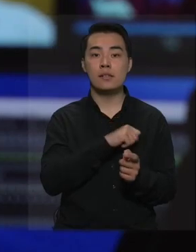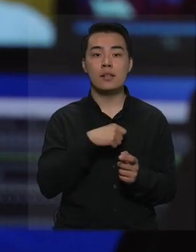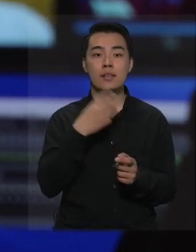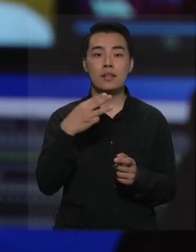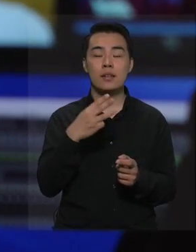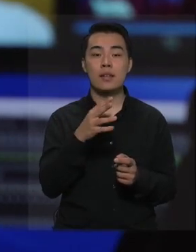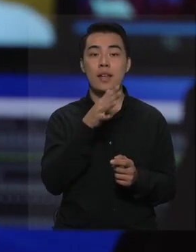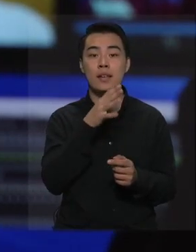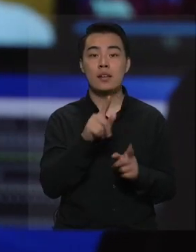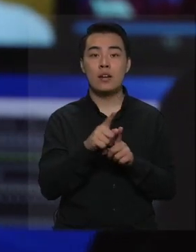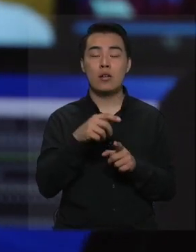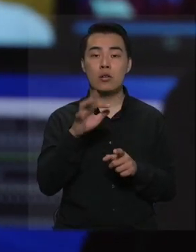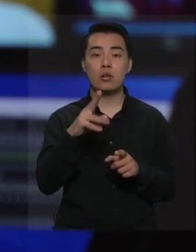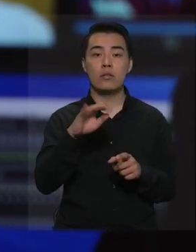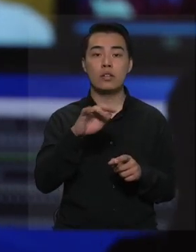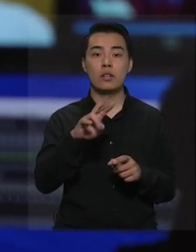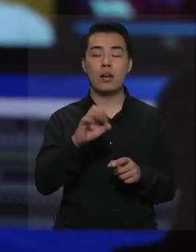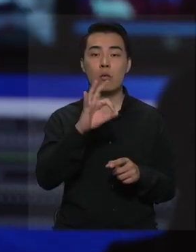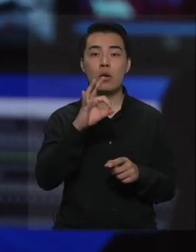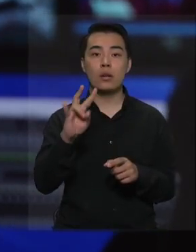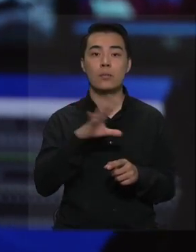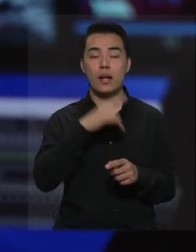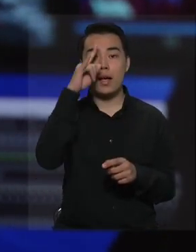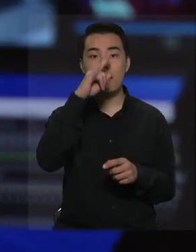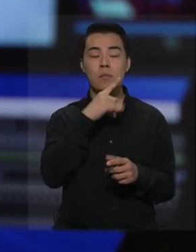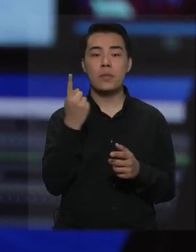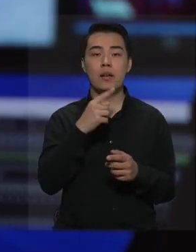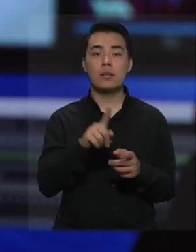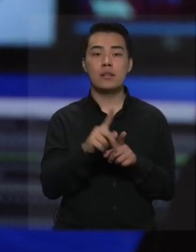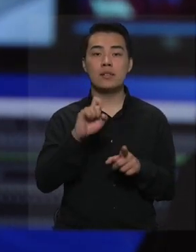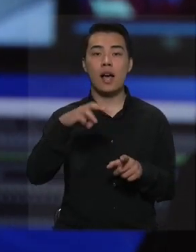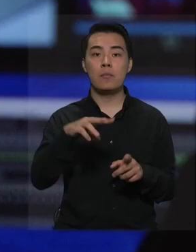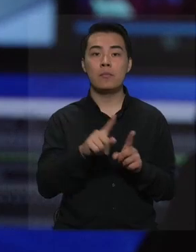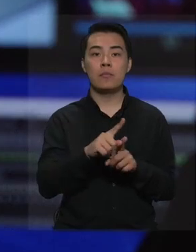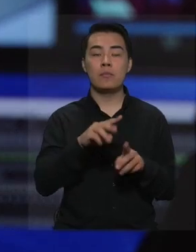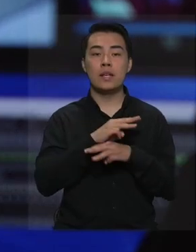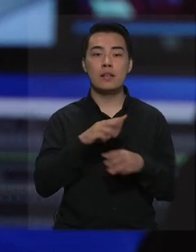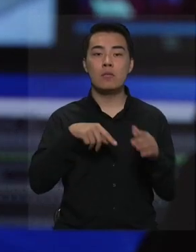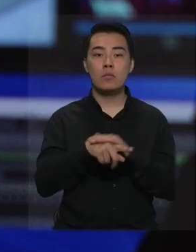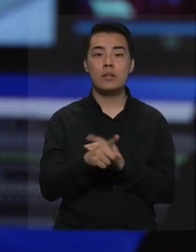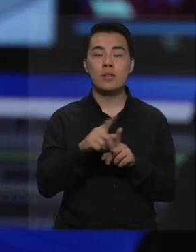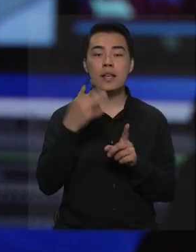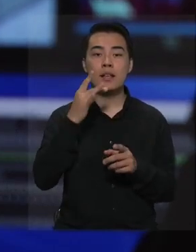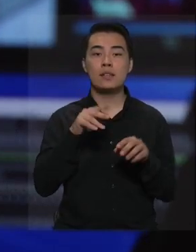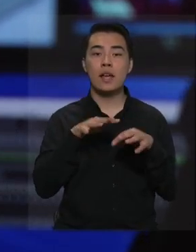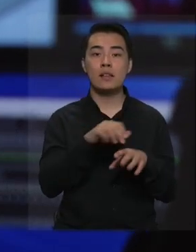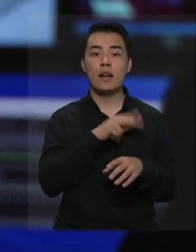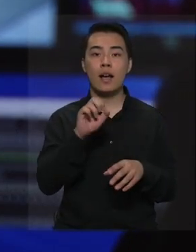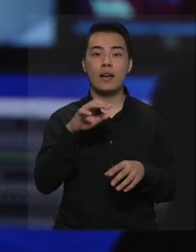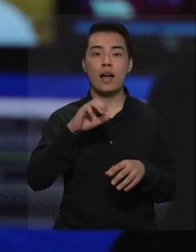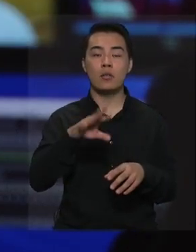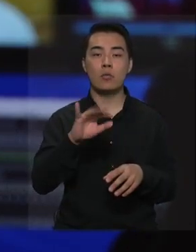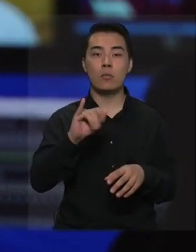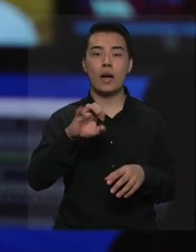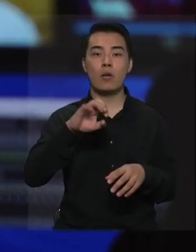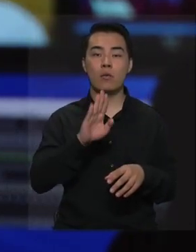30-летней годовщине работы ООН в Казахстане сообщил первый заместитель министра иностранных дел нашей страны Кайрат Умаров